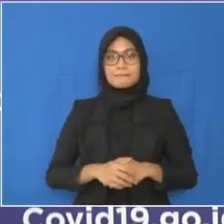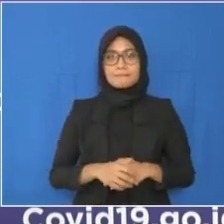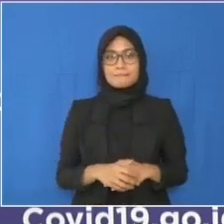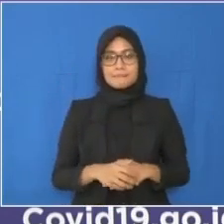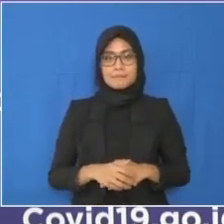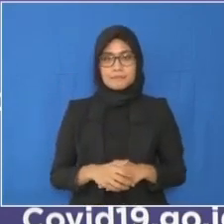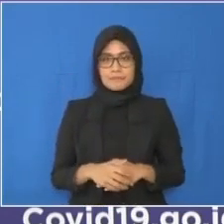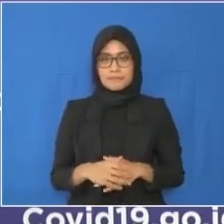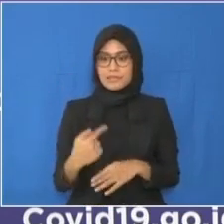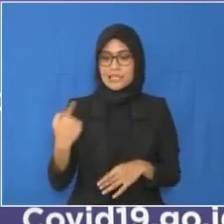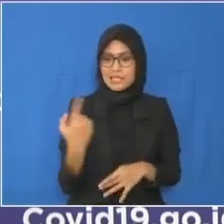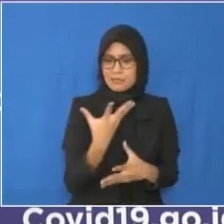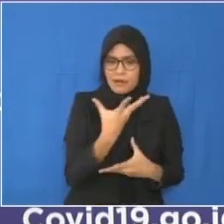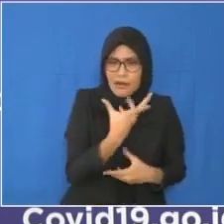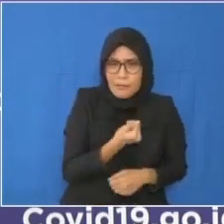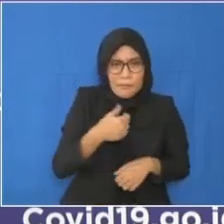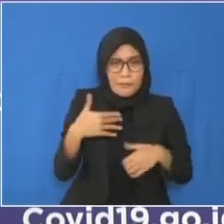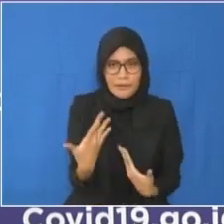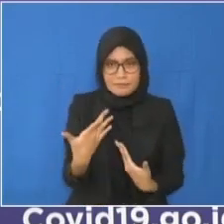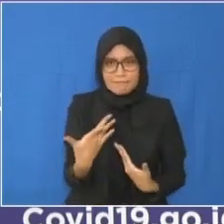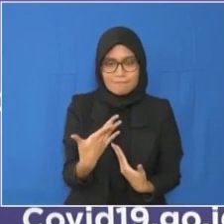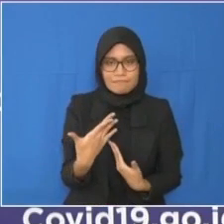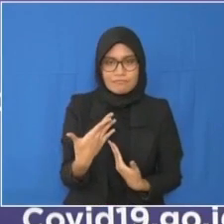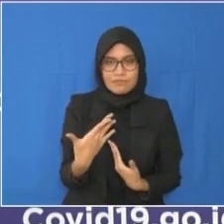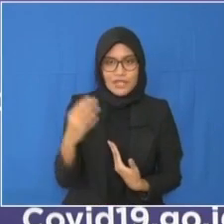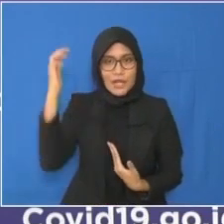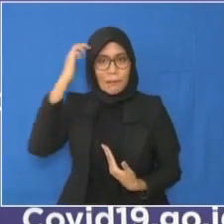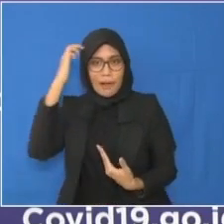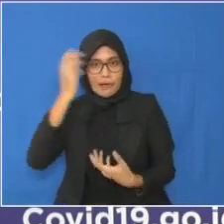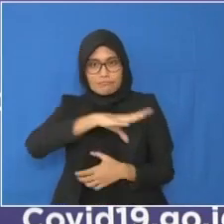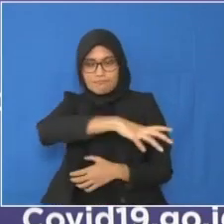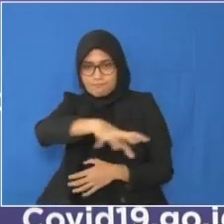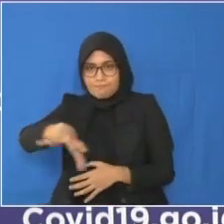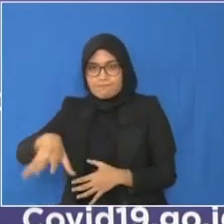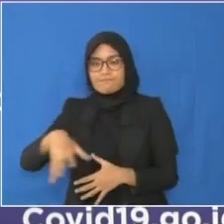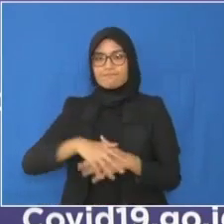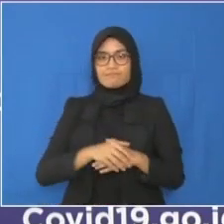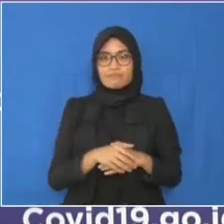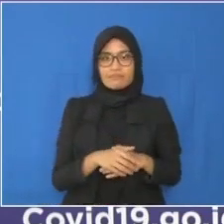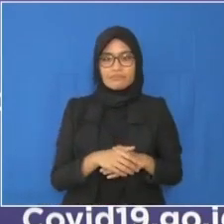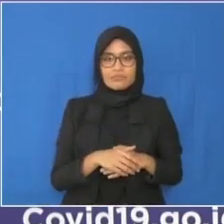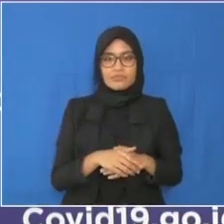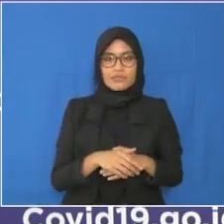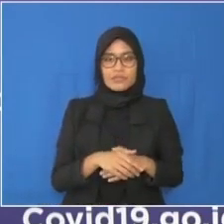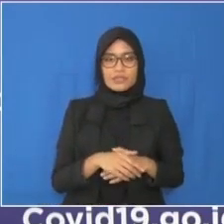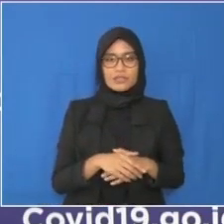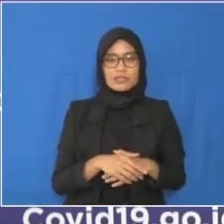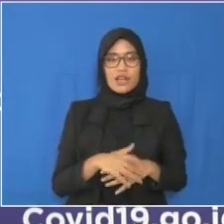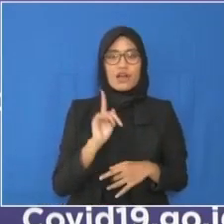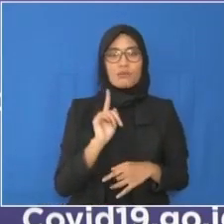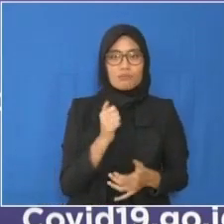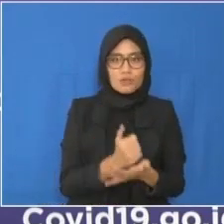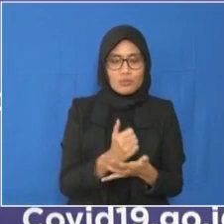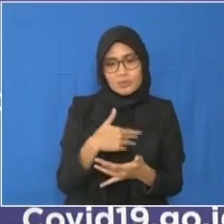Hai Oleh karena itu kita berharap bahwa pimpinan komando dari kepala daerah ini akan